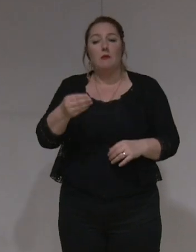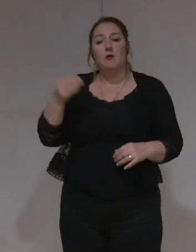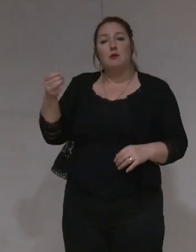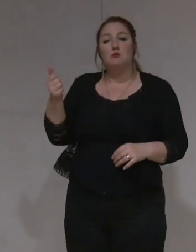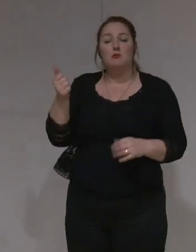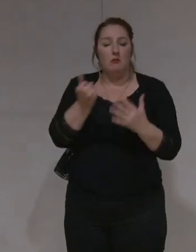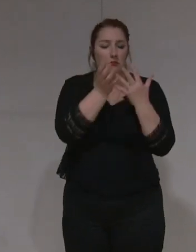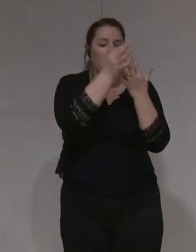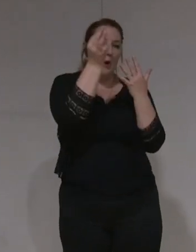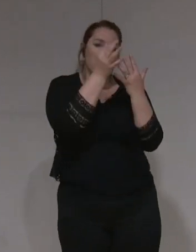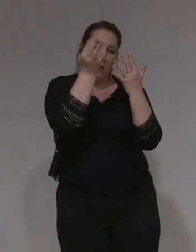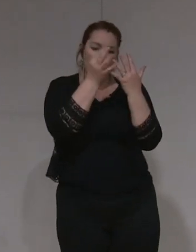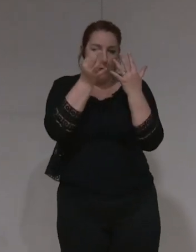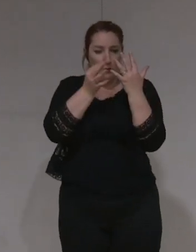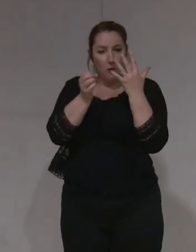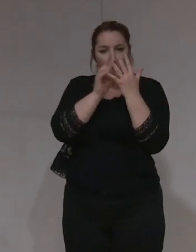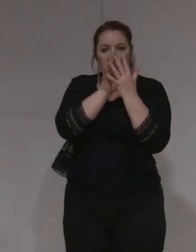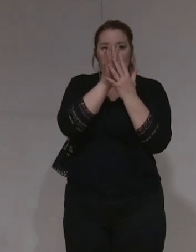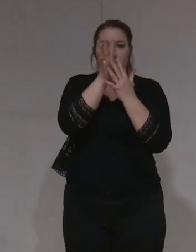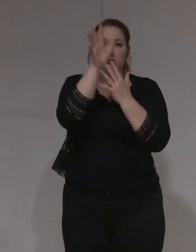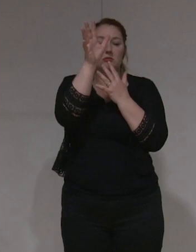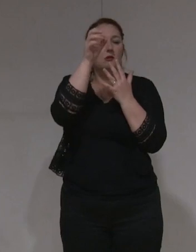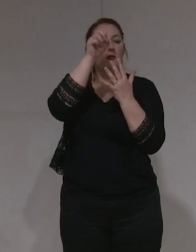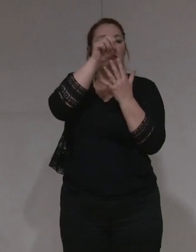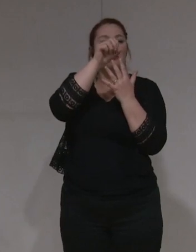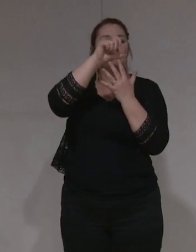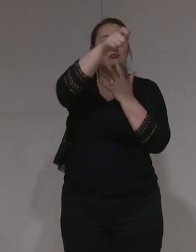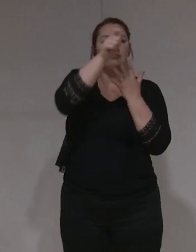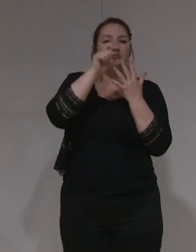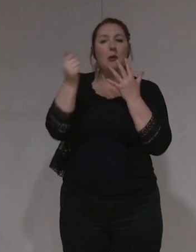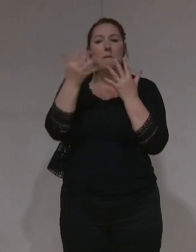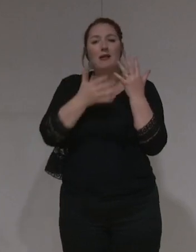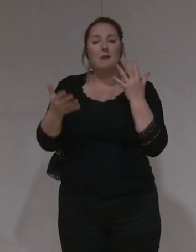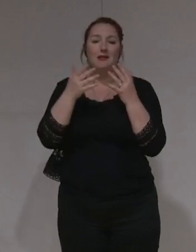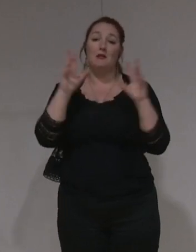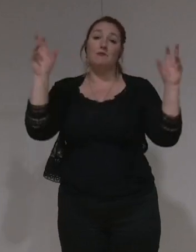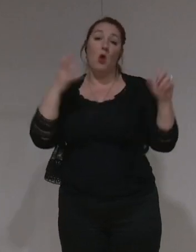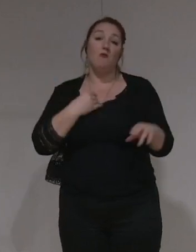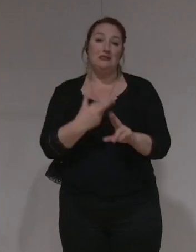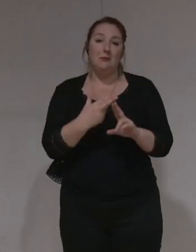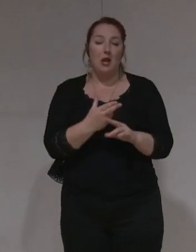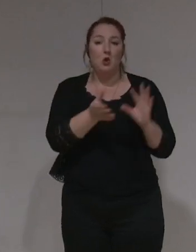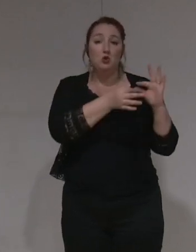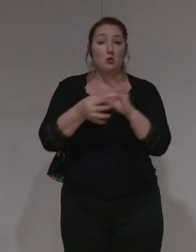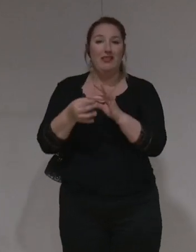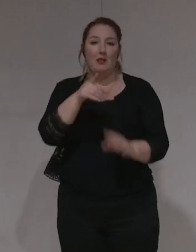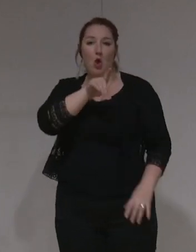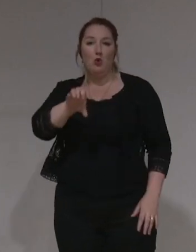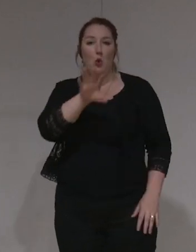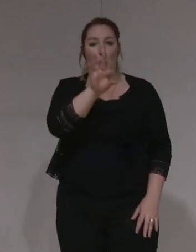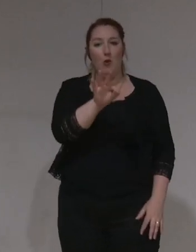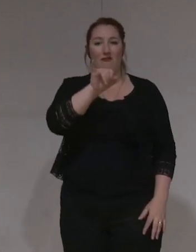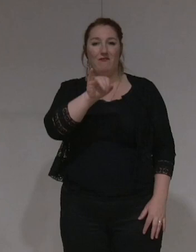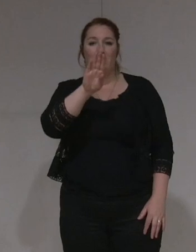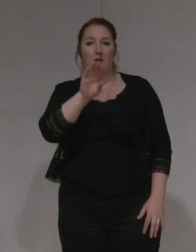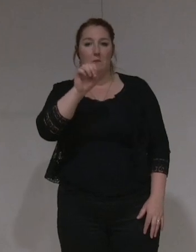doigts la suite de Fibonacci qui est une suite mathématique qui a été imaginée par un un mathématicien